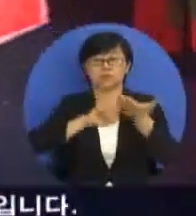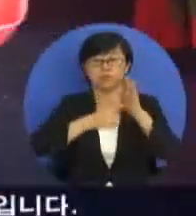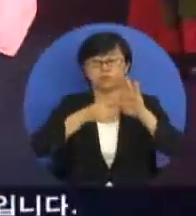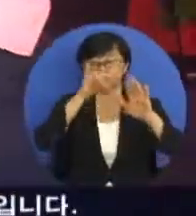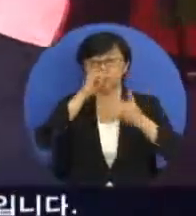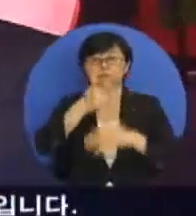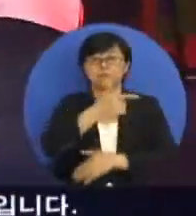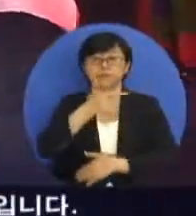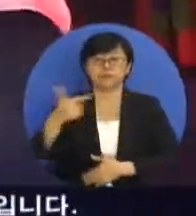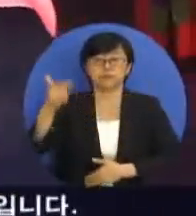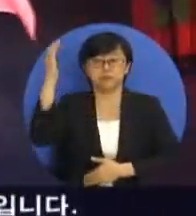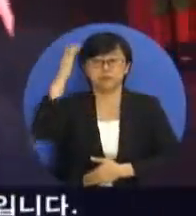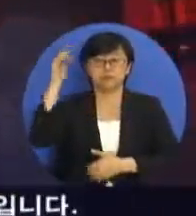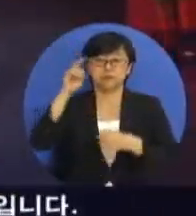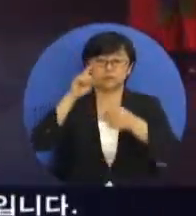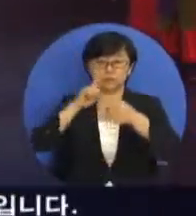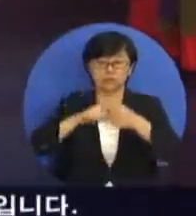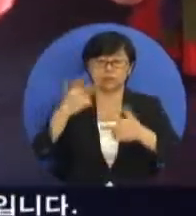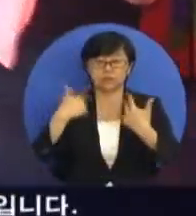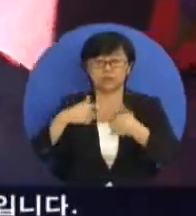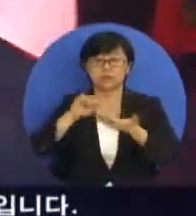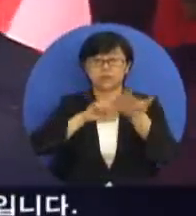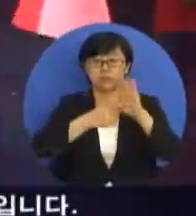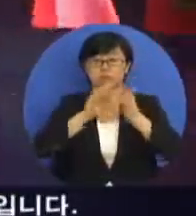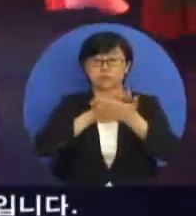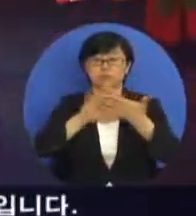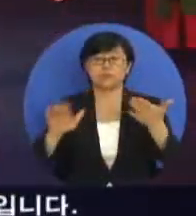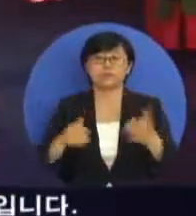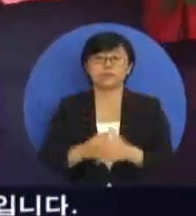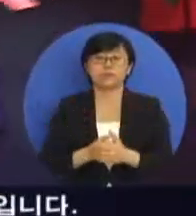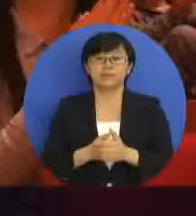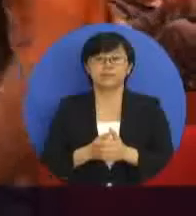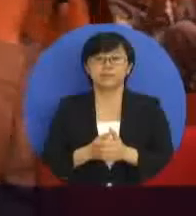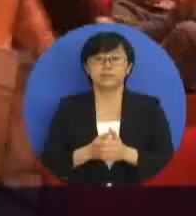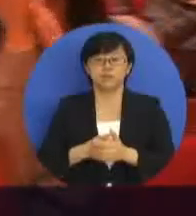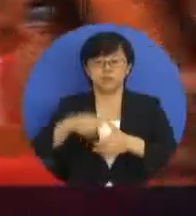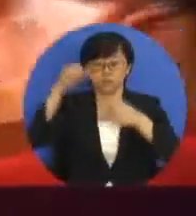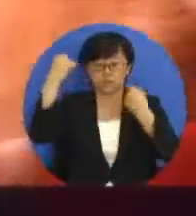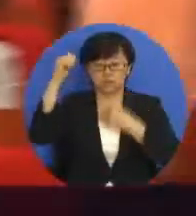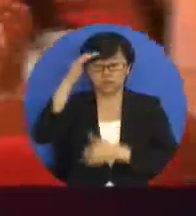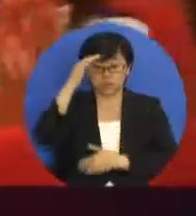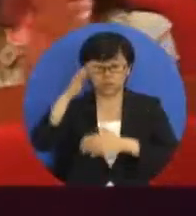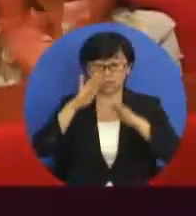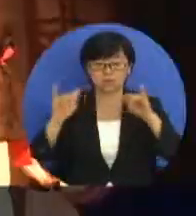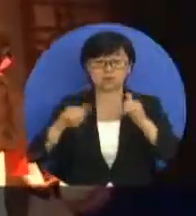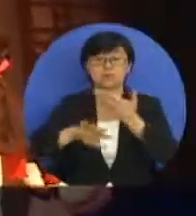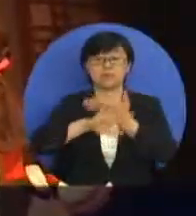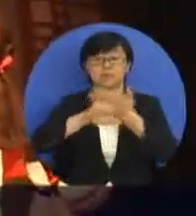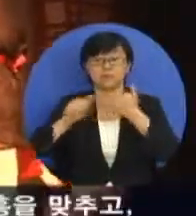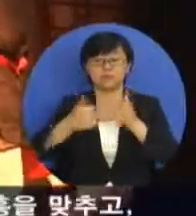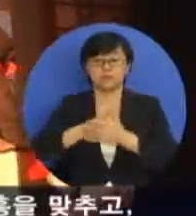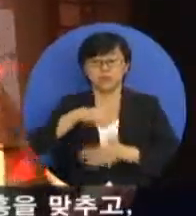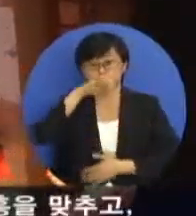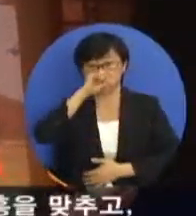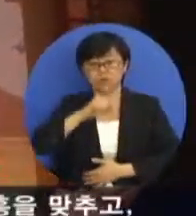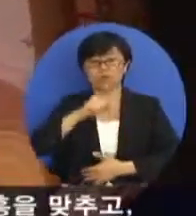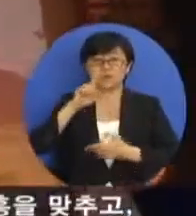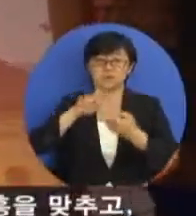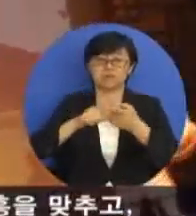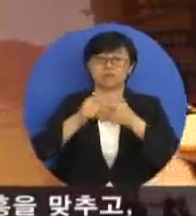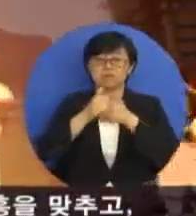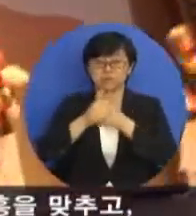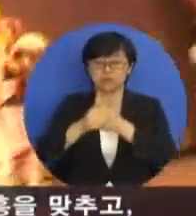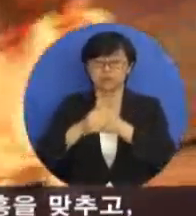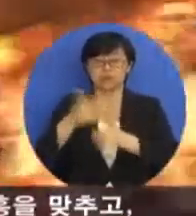펼치는 대중적이며 한국적인 유희를 표현한 공연입니다. 공연을 관람하던 외국인들은 함께 좋다, 얼씨구